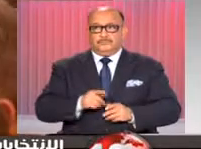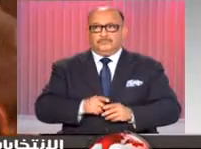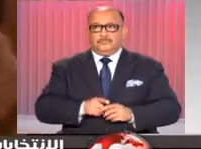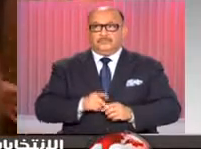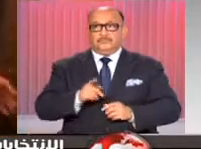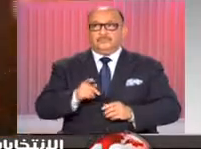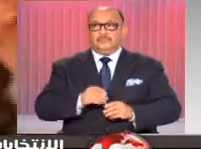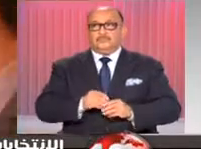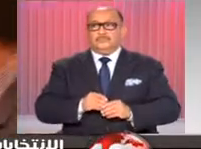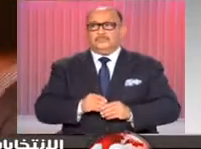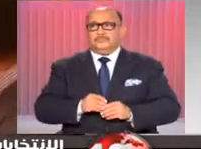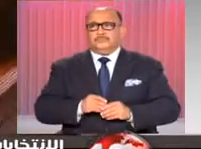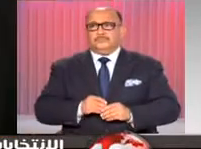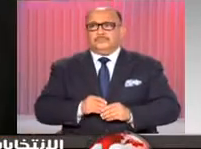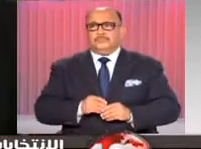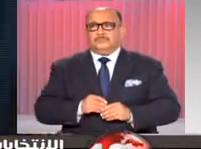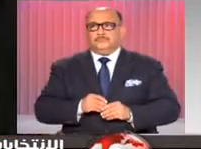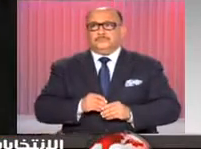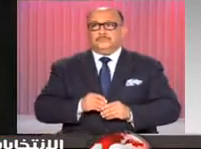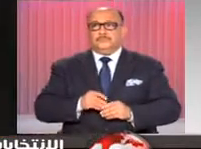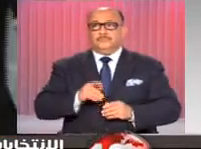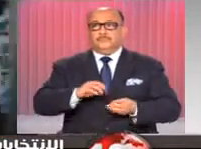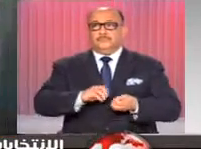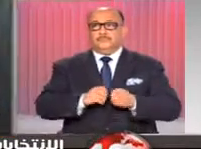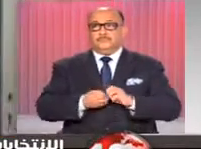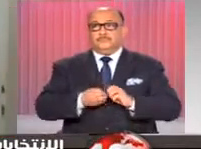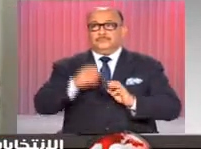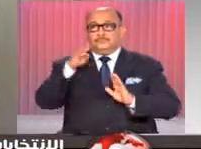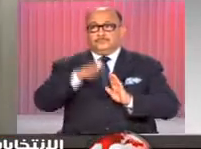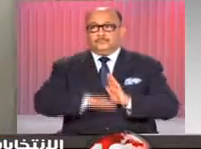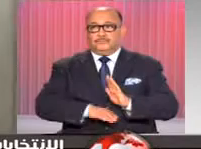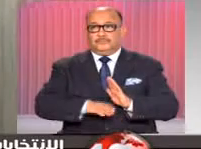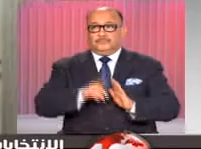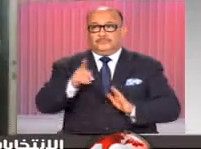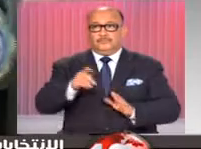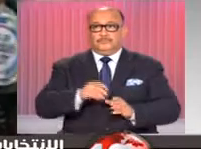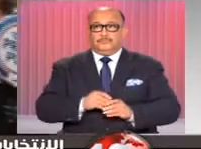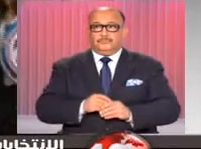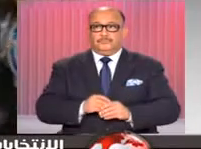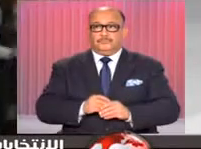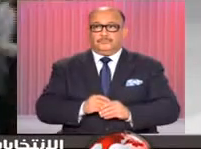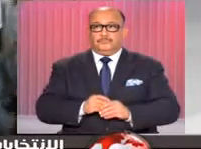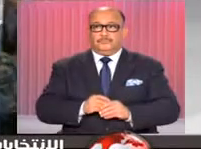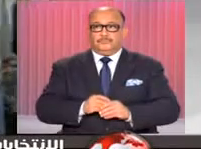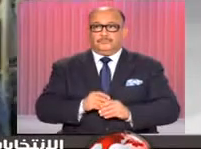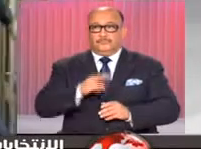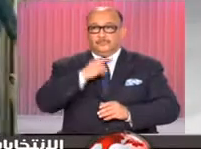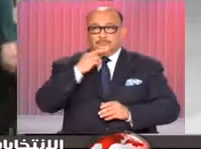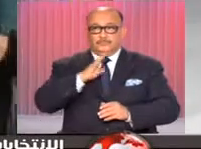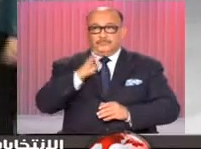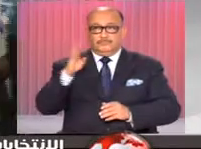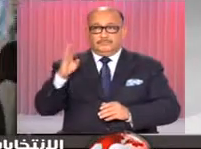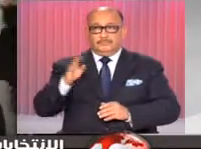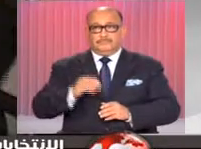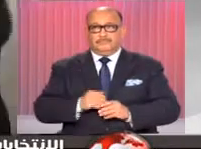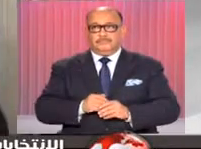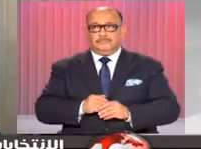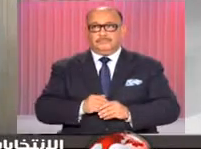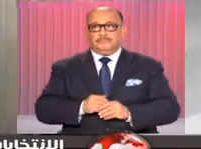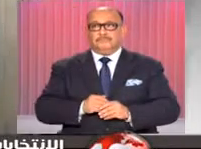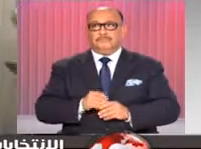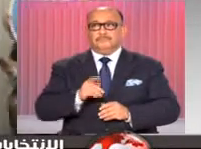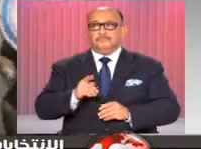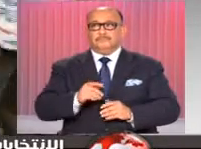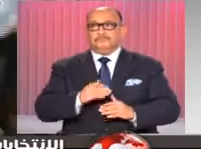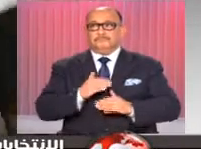بأسرارها بعد أن أفصحت البيانات الرسمية للانتخابات الرئاسية التي جرت أمس إلى خوض الرئيس الكرواتي إيفو